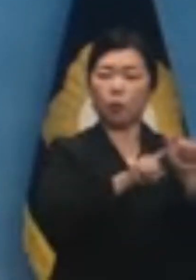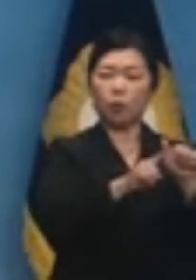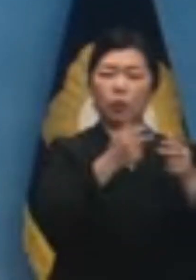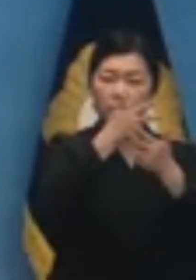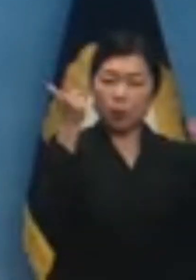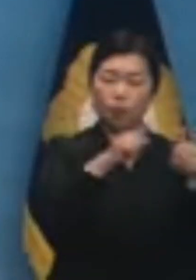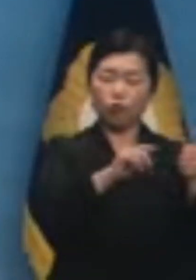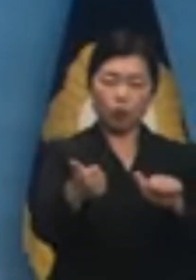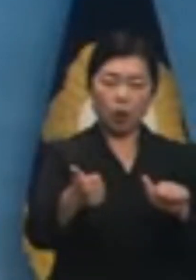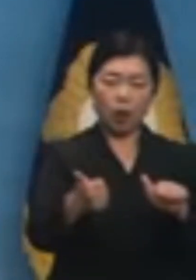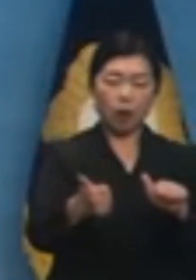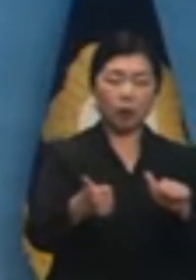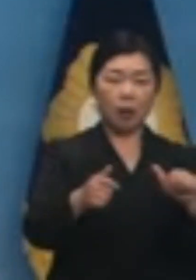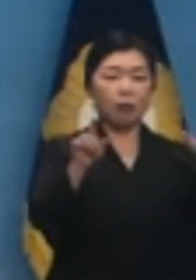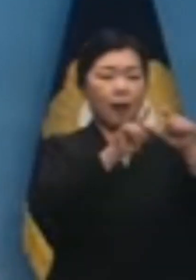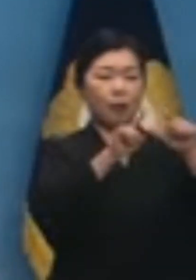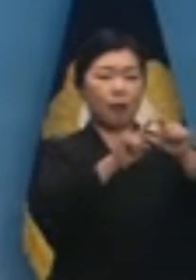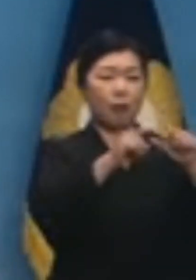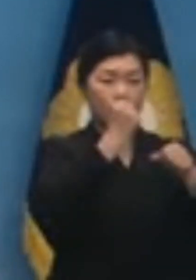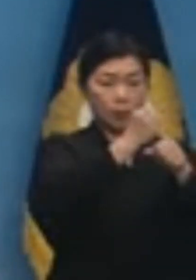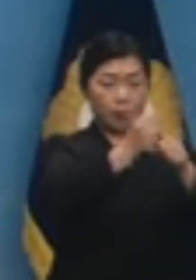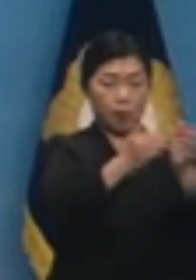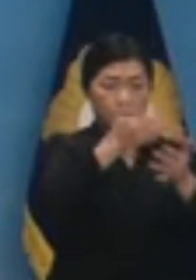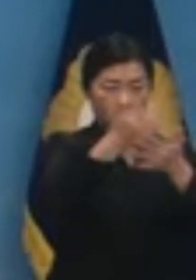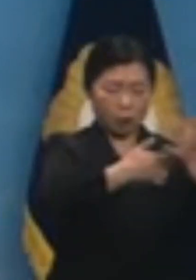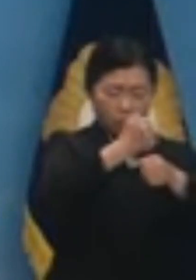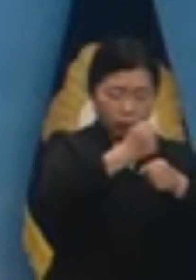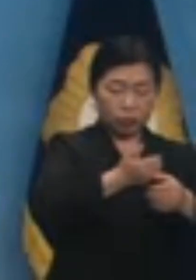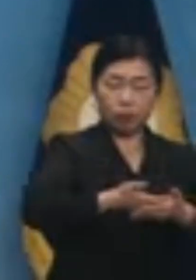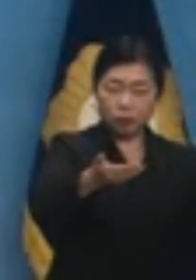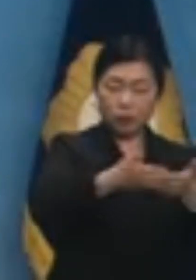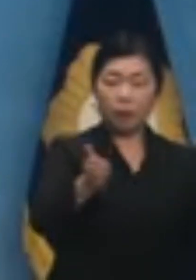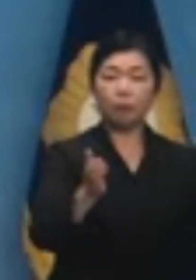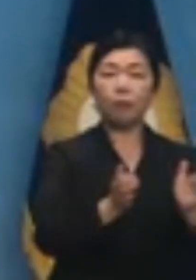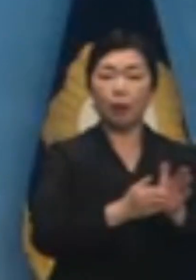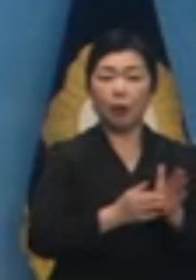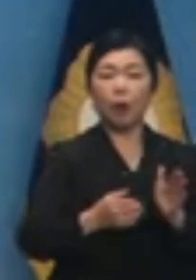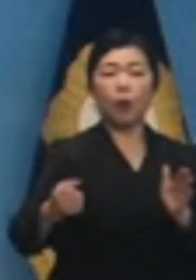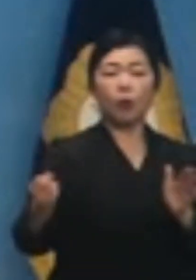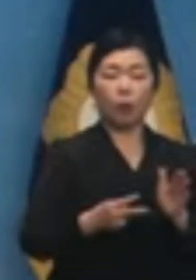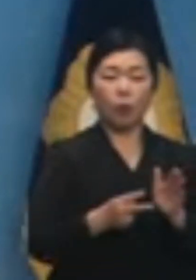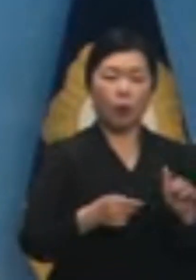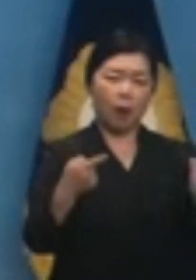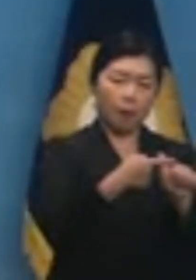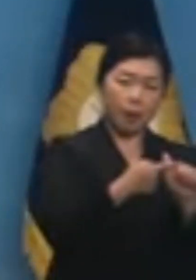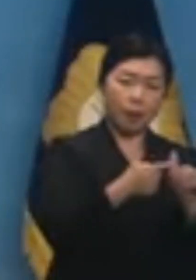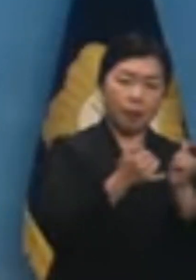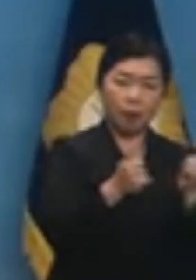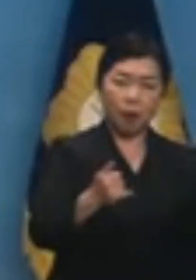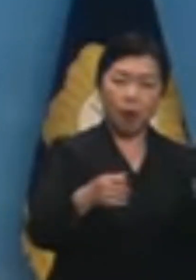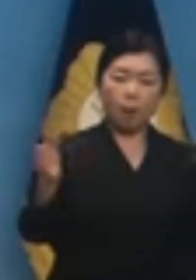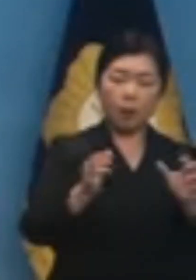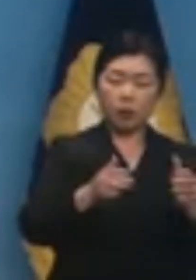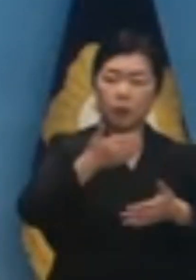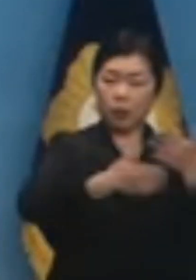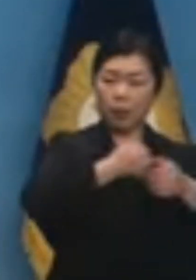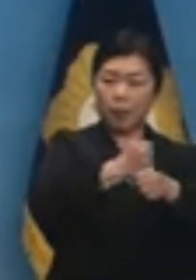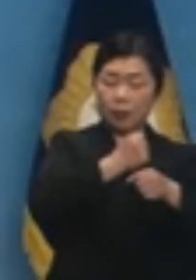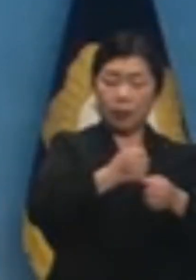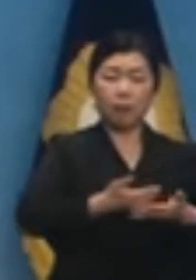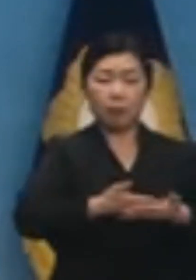이재명 후보의 신변을 위협하는 영상을 지속적으로 제작해왔고 전날 암살단 모집 영상까지 제작한